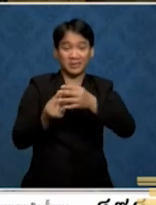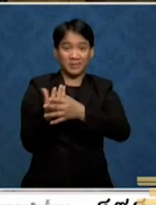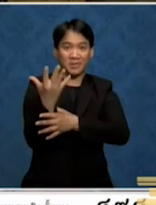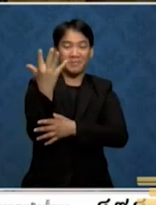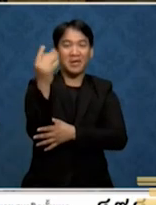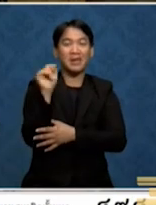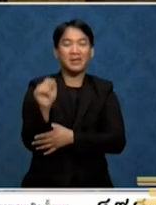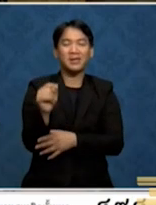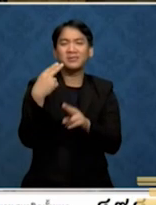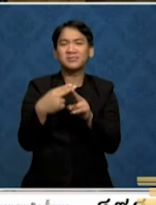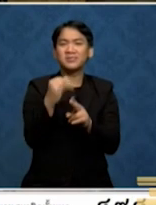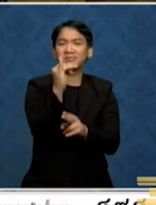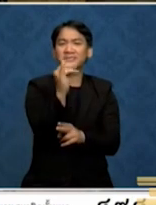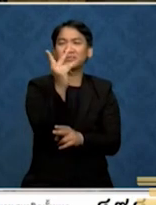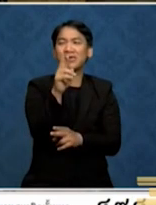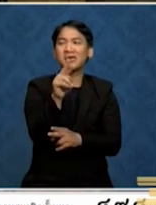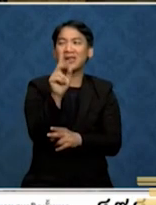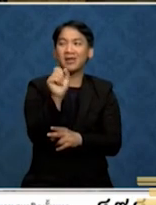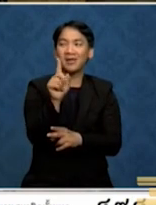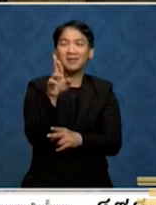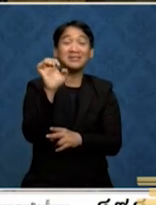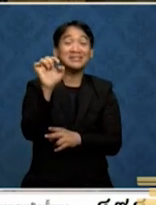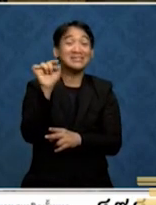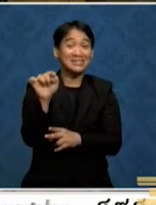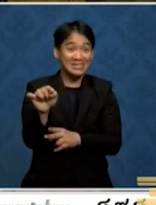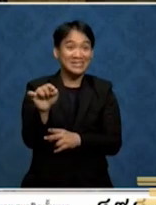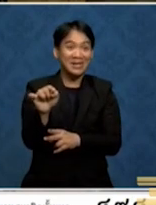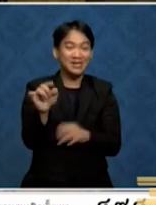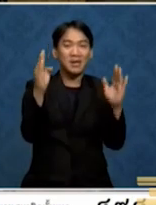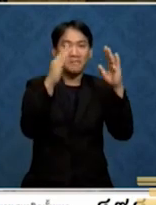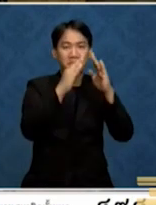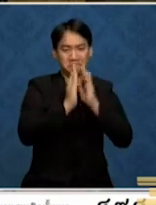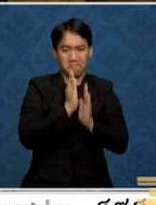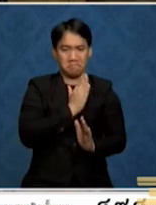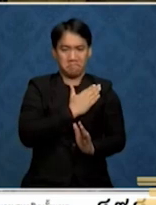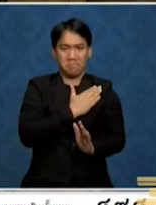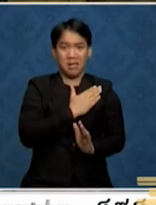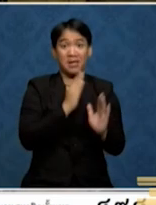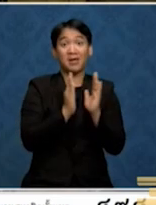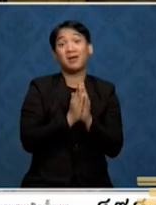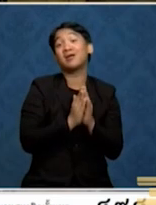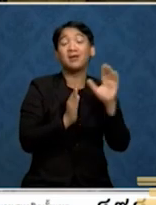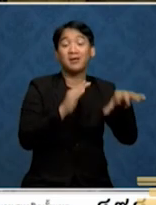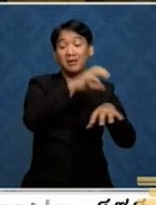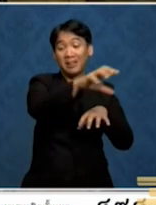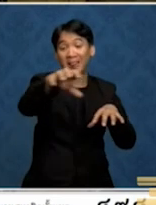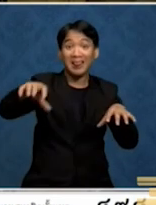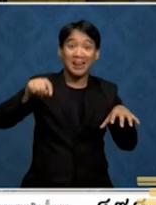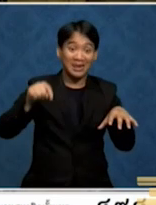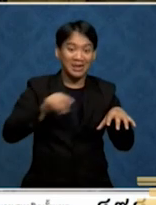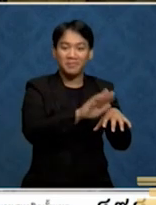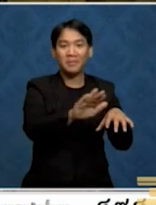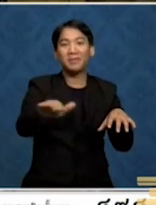รินทร์นายไกศรีมณีอ่อนที่ได้อนุญาตให้ที่พักสงฆ์ที่อยู่ในเขตป่าไม้ได้ใช้พื้นที่เพื่อไปดำเนิน